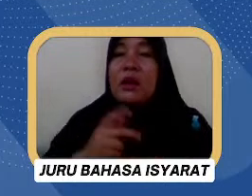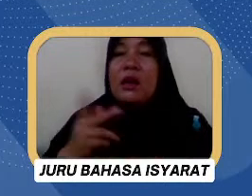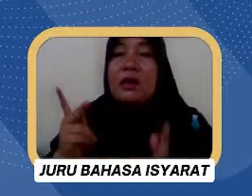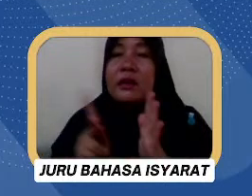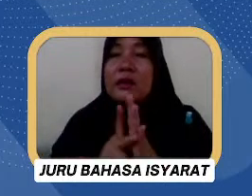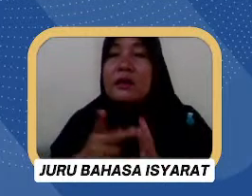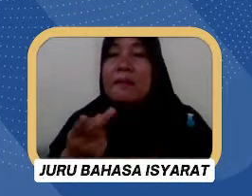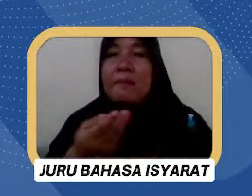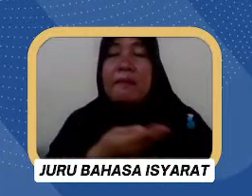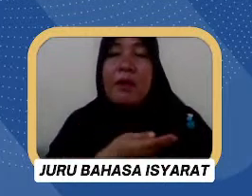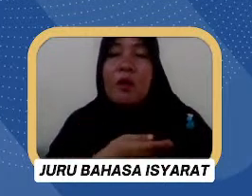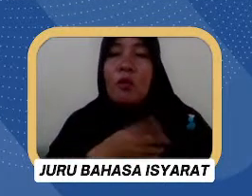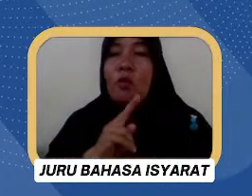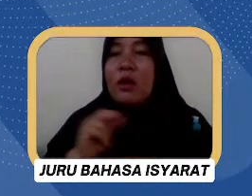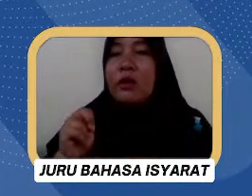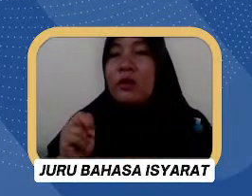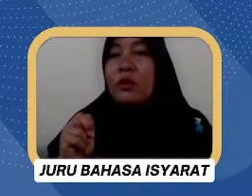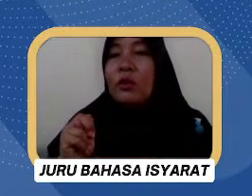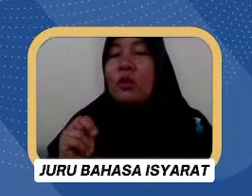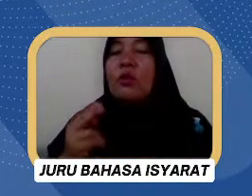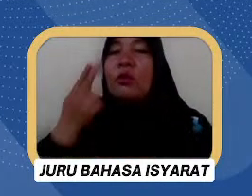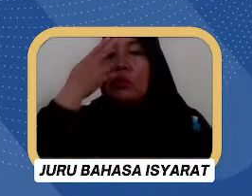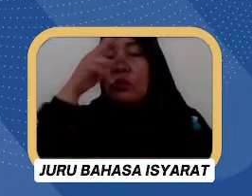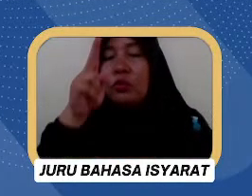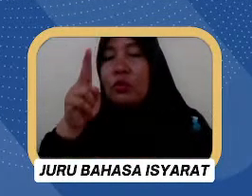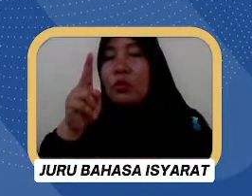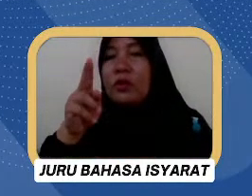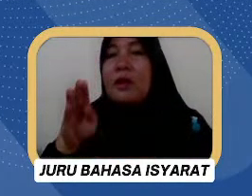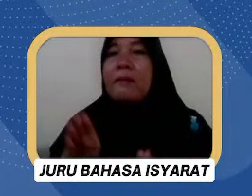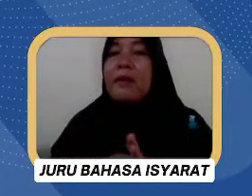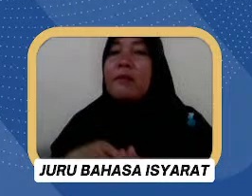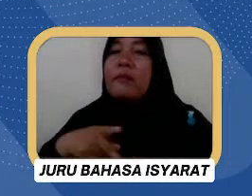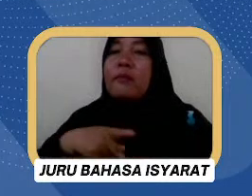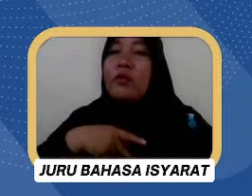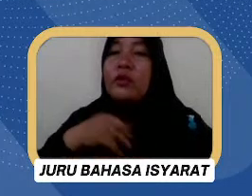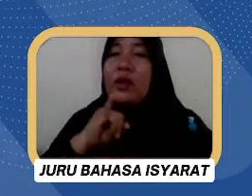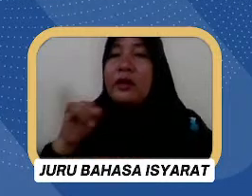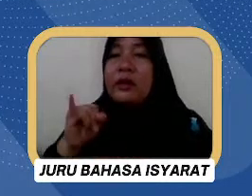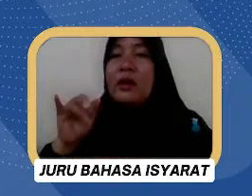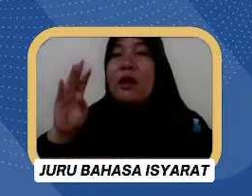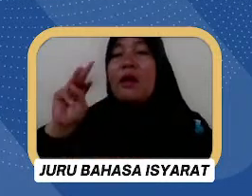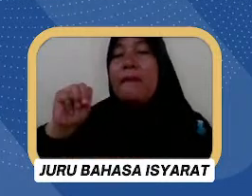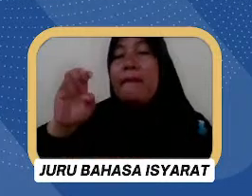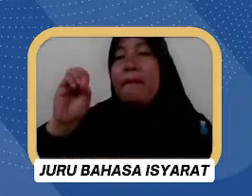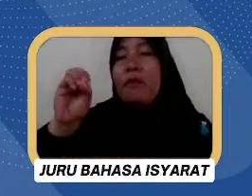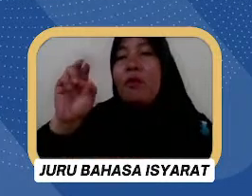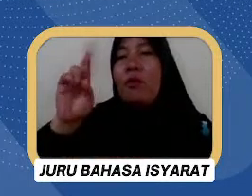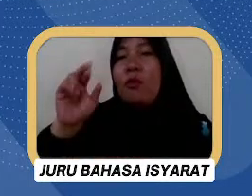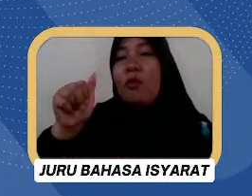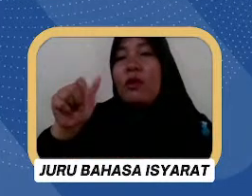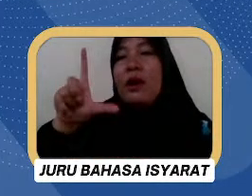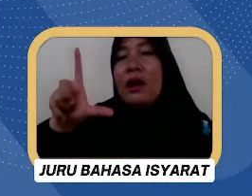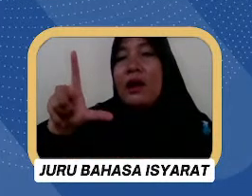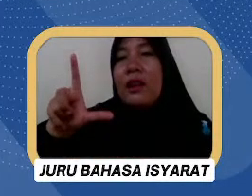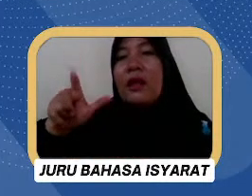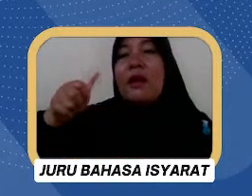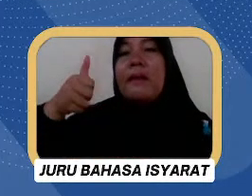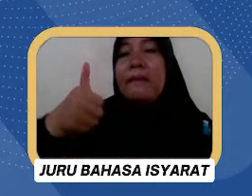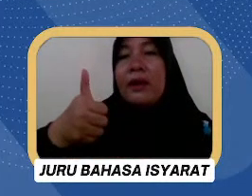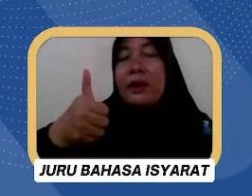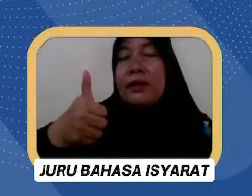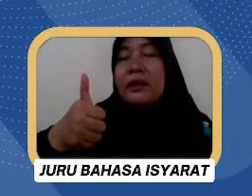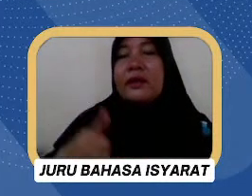bermoralitas, beradaptasi, bersopan santun yang baik, ini tentu kita budayakan. Mari budayakan hidup